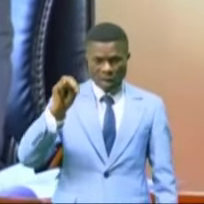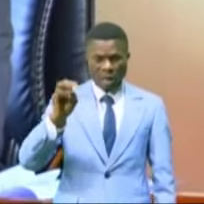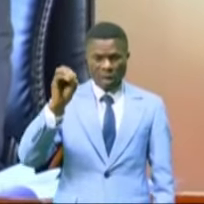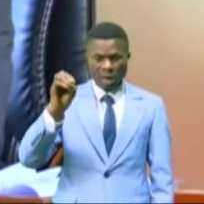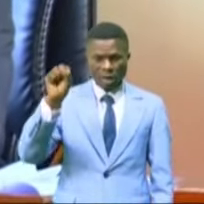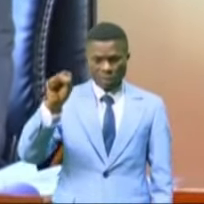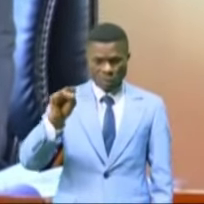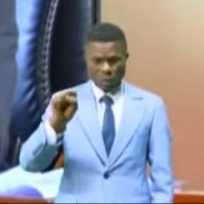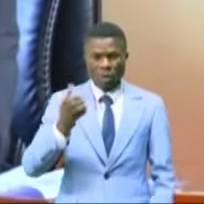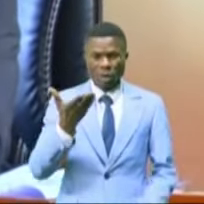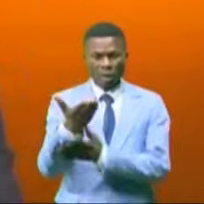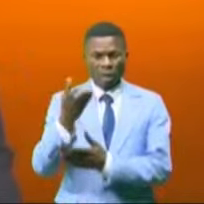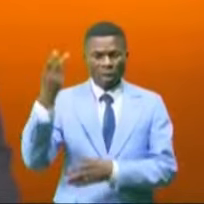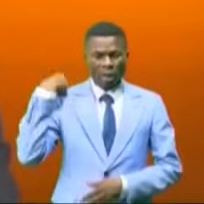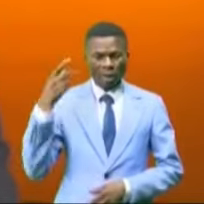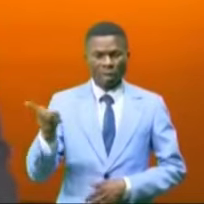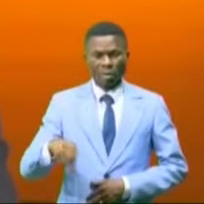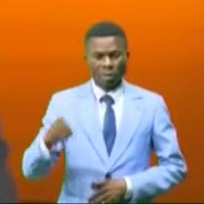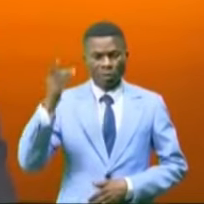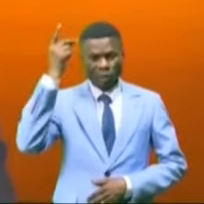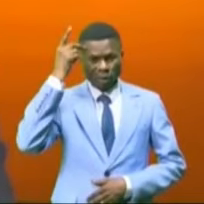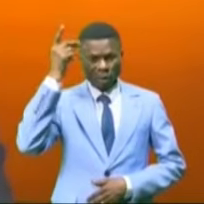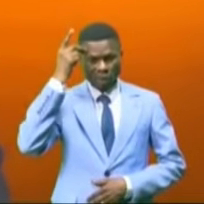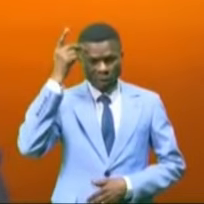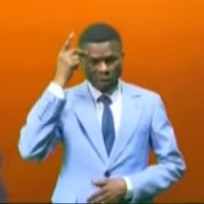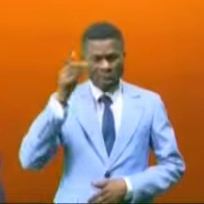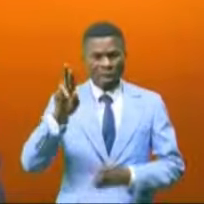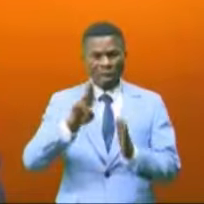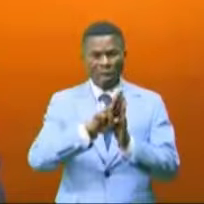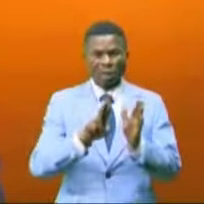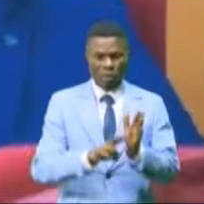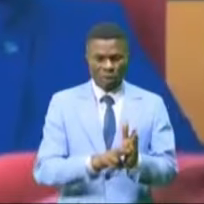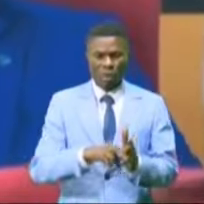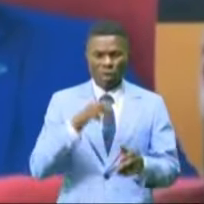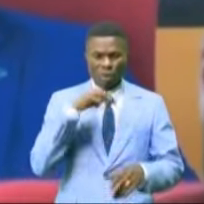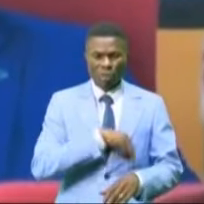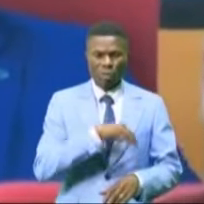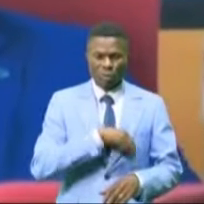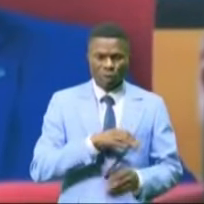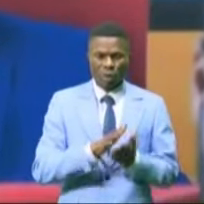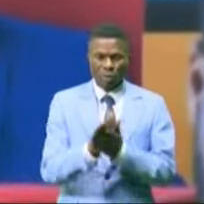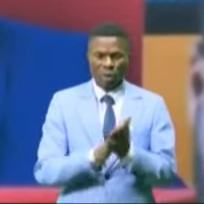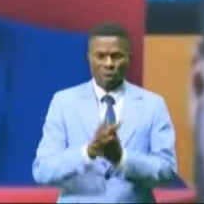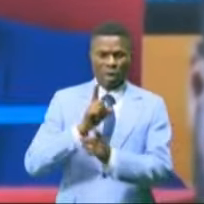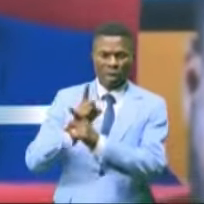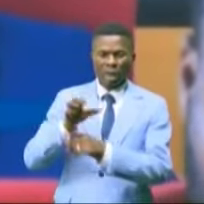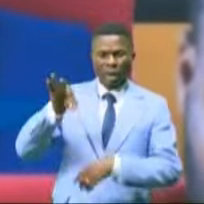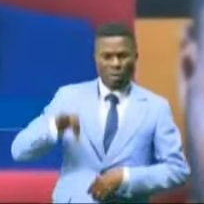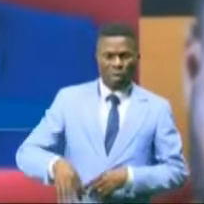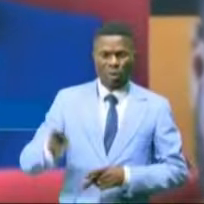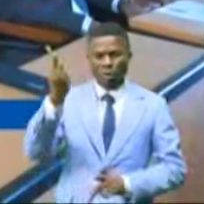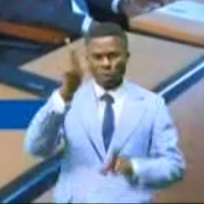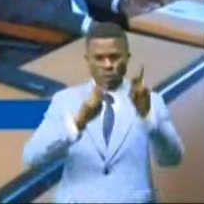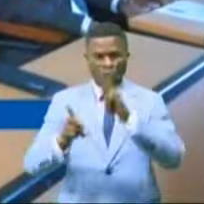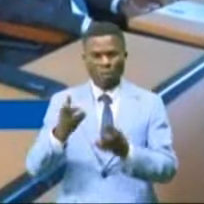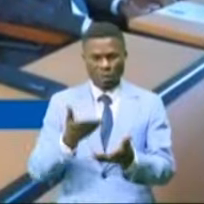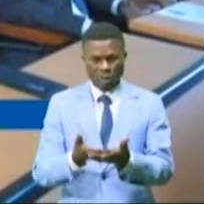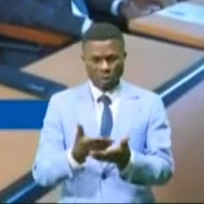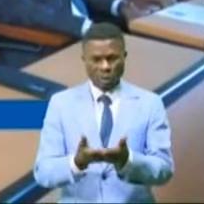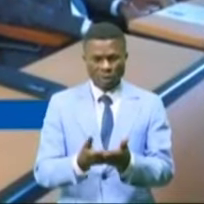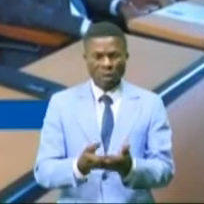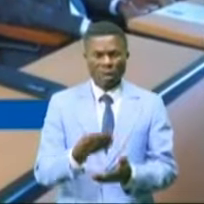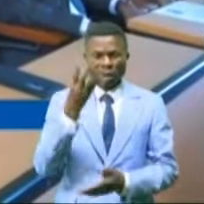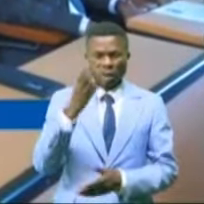a rappelé aux députés provinciaux de Kinshasa leur rôle et leur mission qui consiste à défendre les intérêts de la population. Les